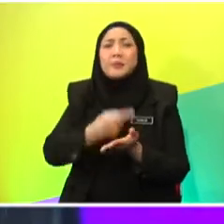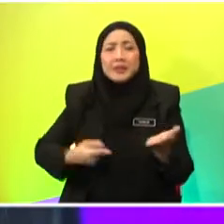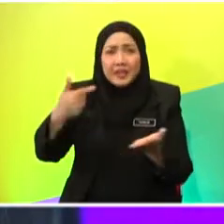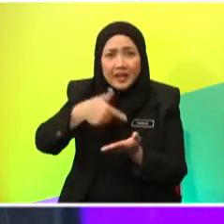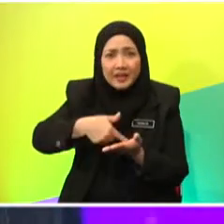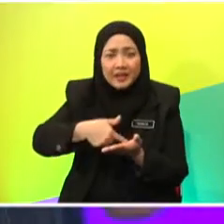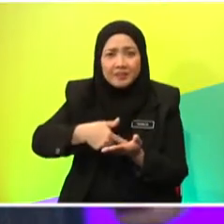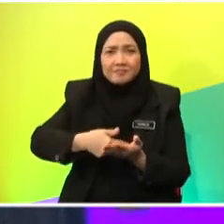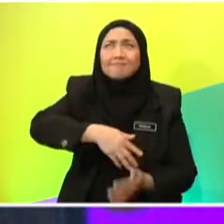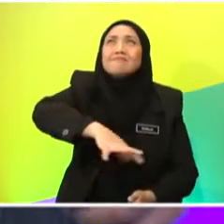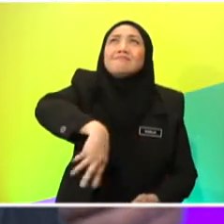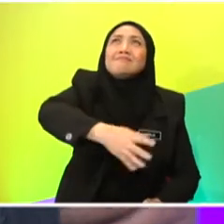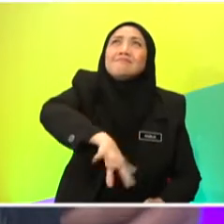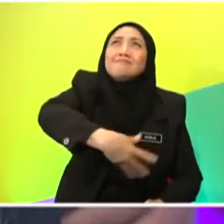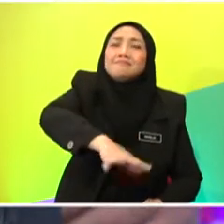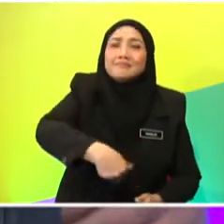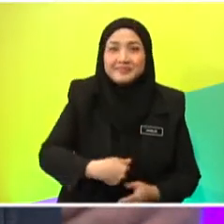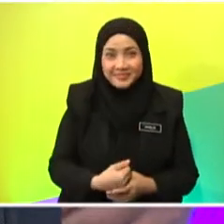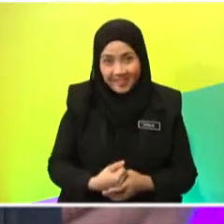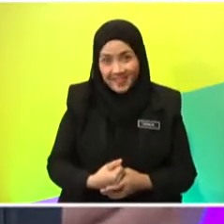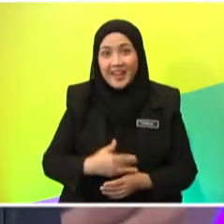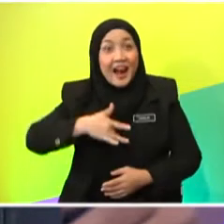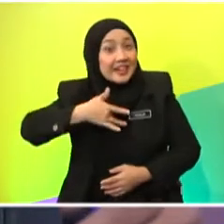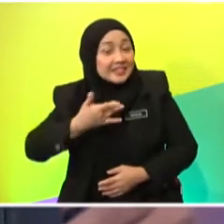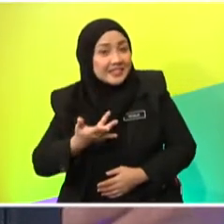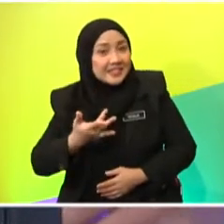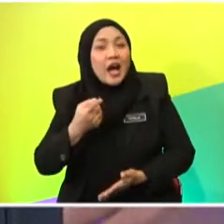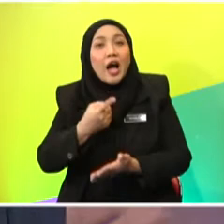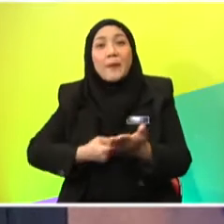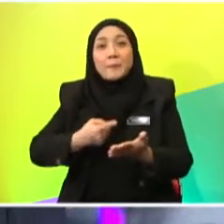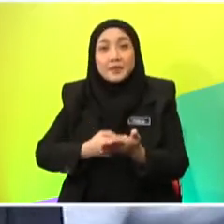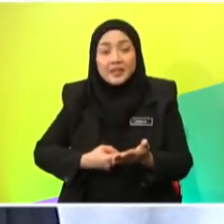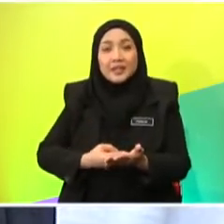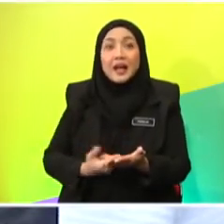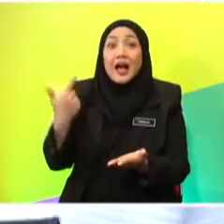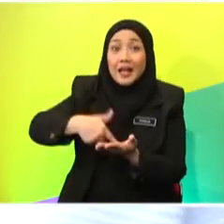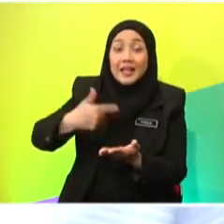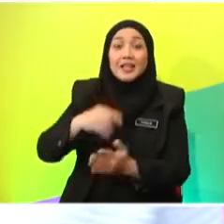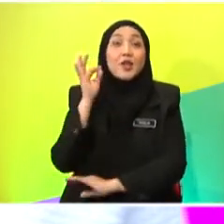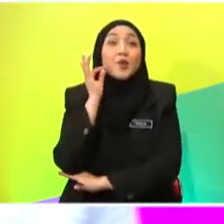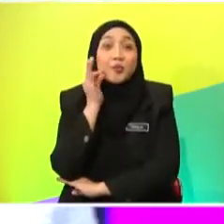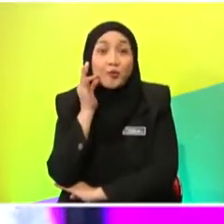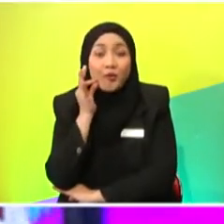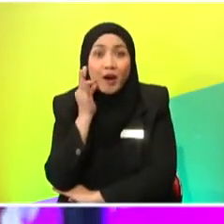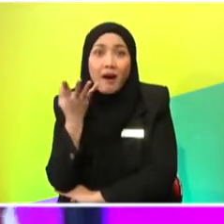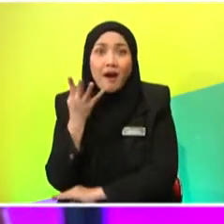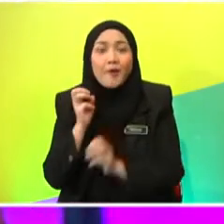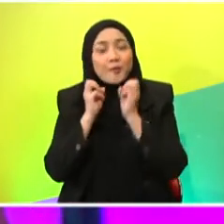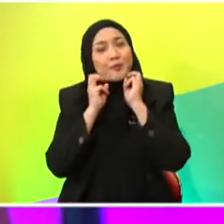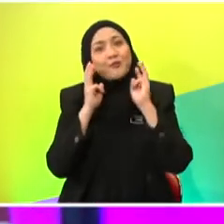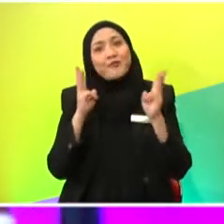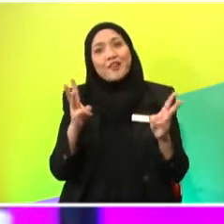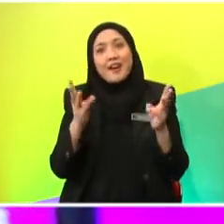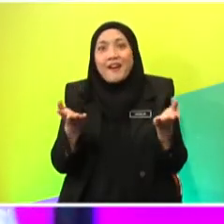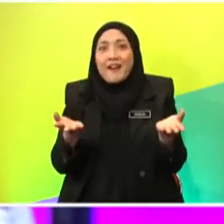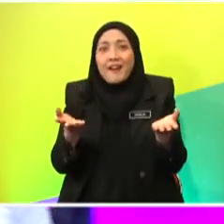om saya ibu Zayn Zayn dan buah yang seterusnya Wow nyam-nyam